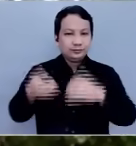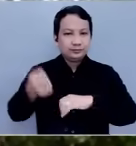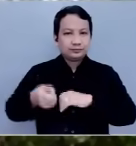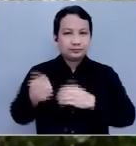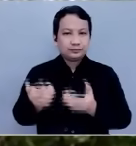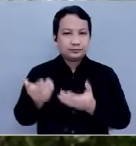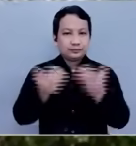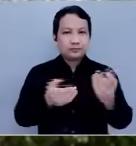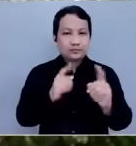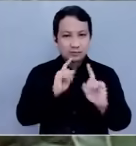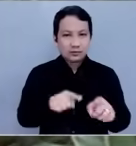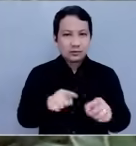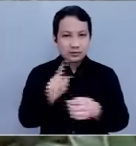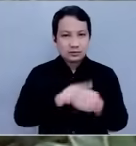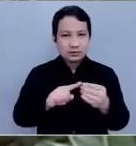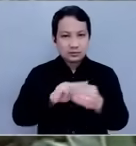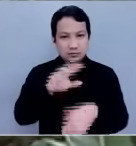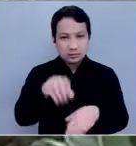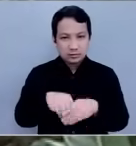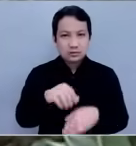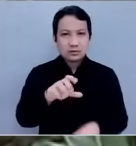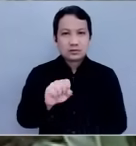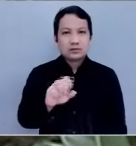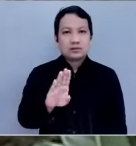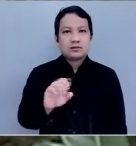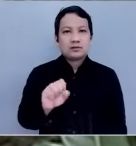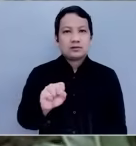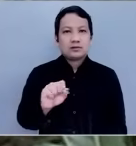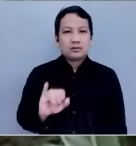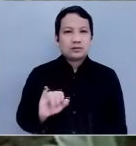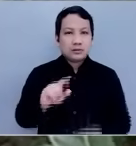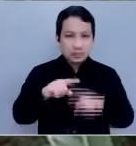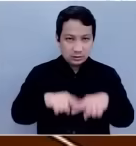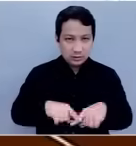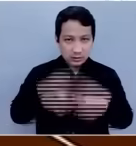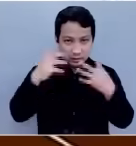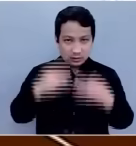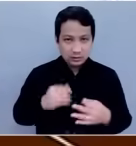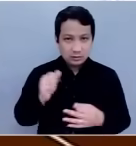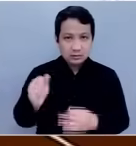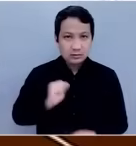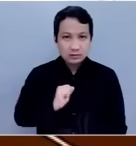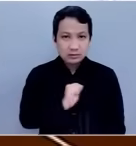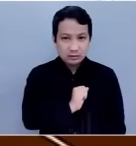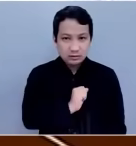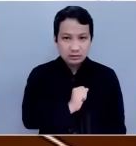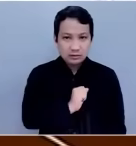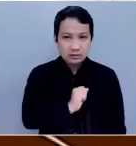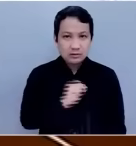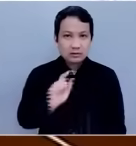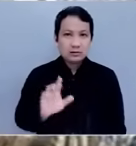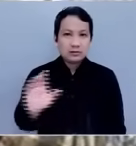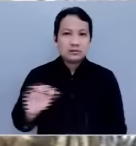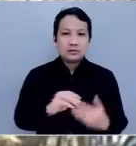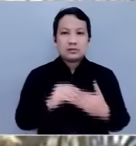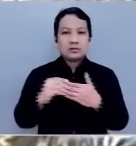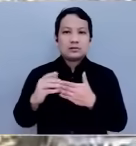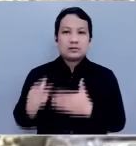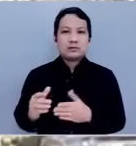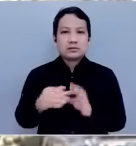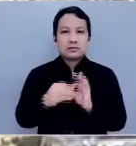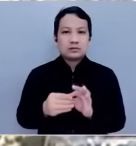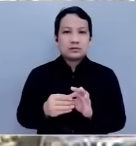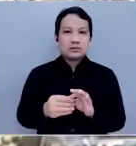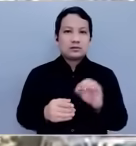report tungkol sa issue ng sbsi nakadepende rin sa desisyon ng mga senador ang kapalaran ng mga leader ng sbsi kasama si